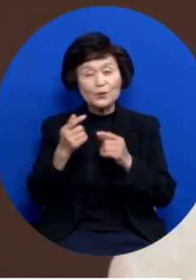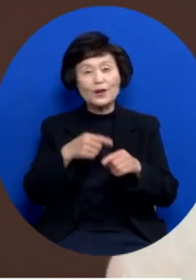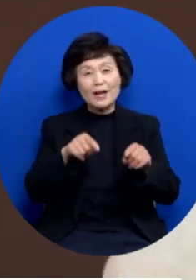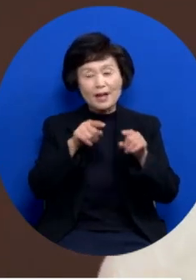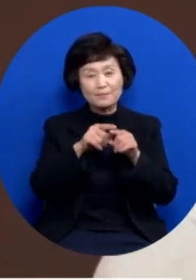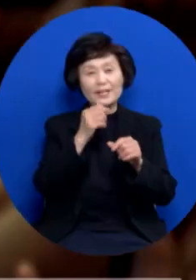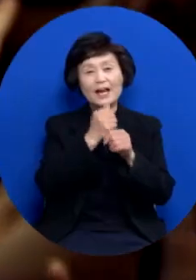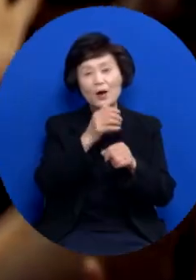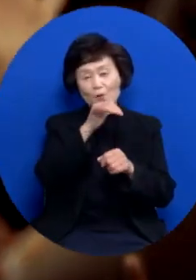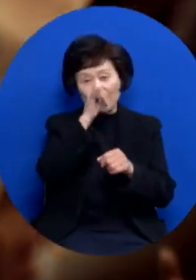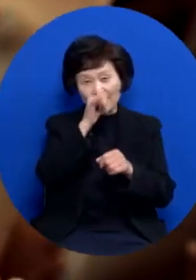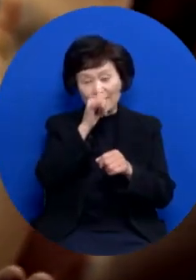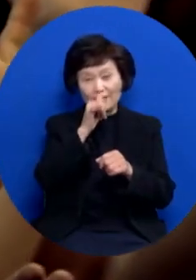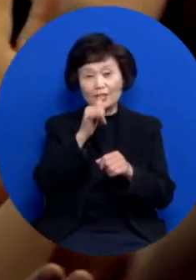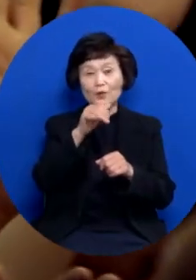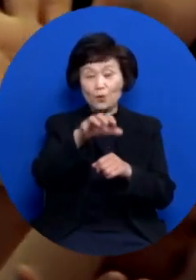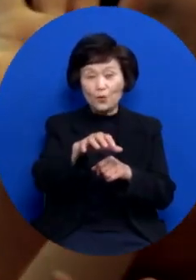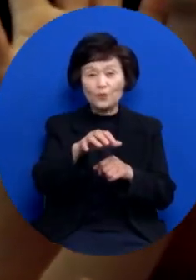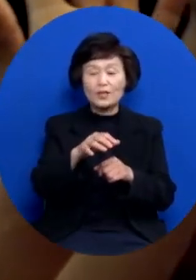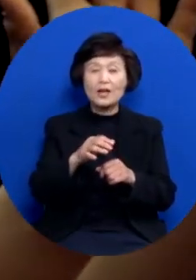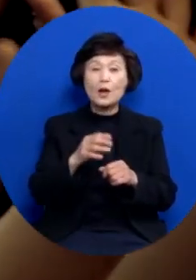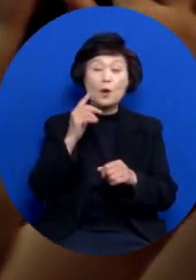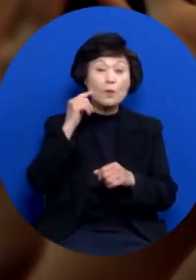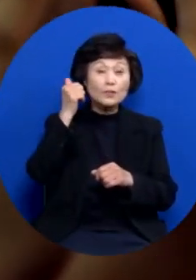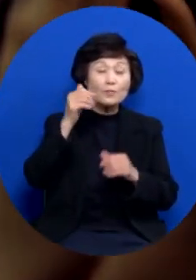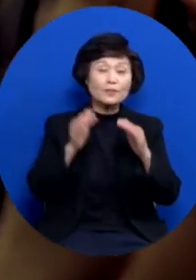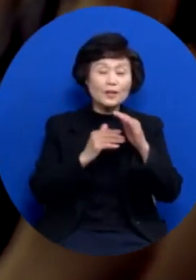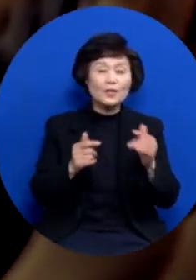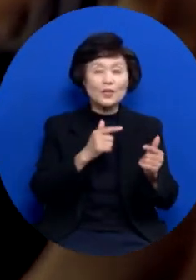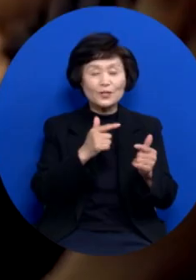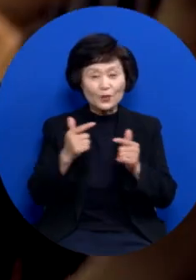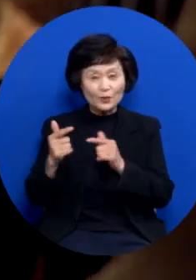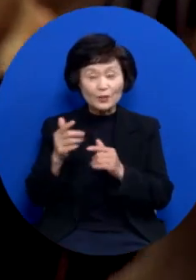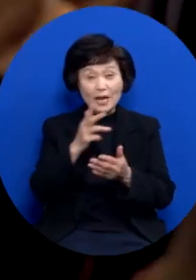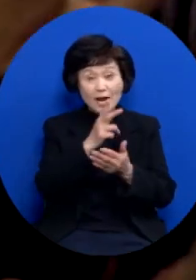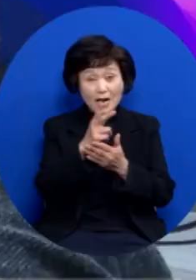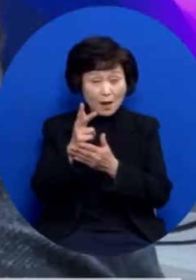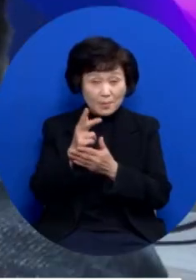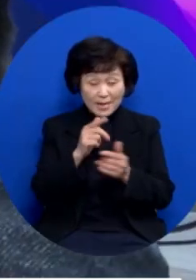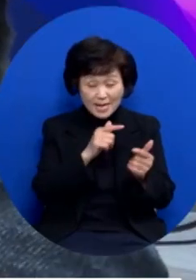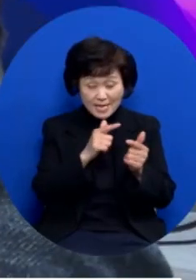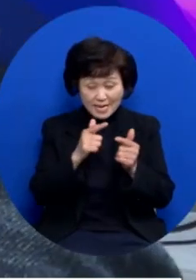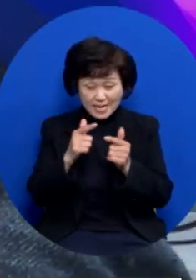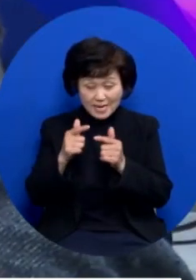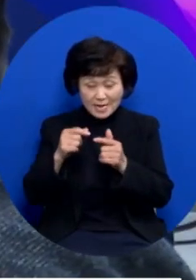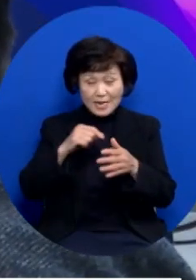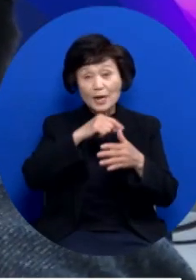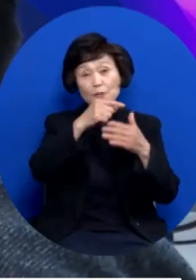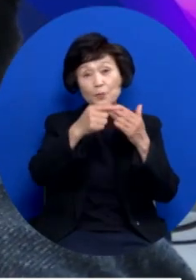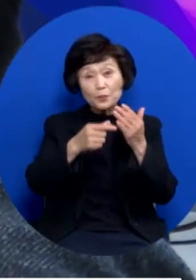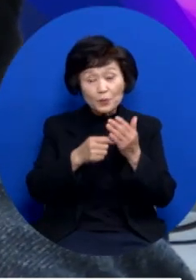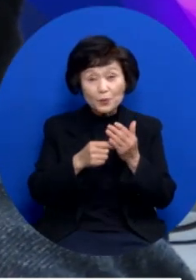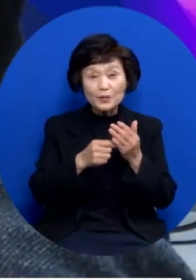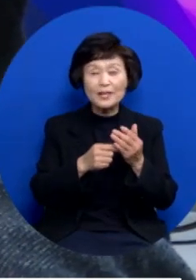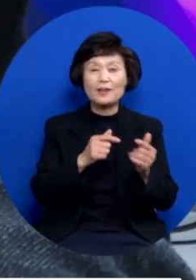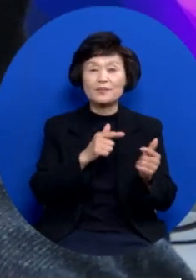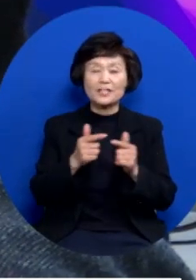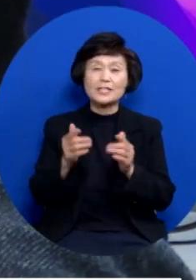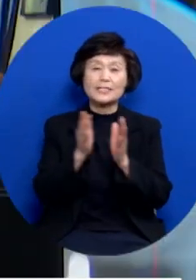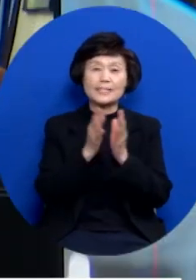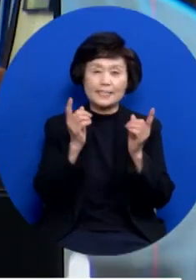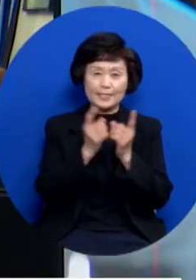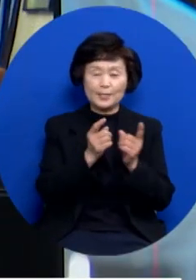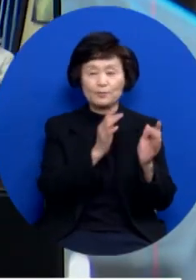세계로 금단교회. 주목사와 성도들은 대본, 카메라, 구성, 편집 등 방송에 필요한 모든 과정을 직접